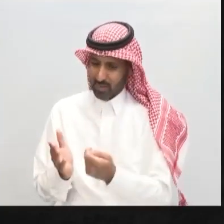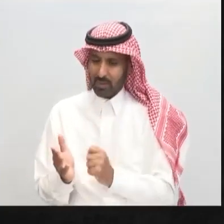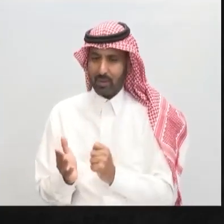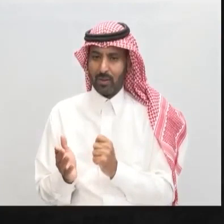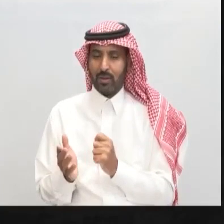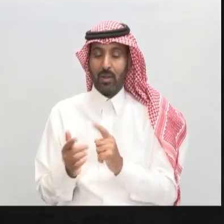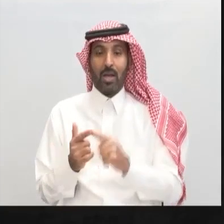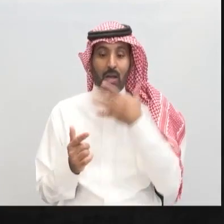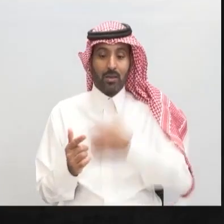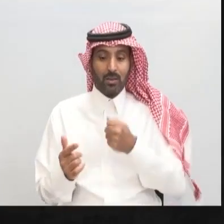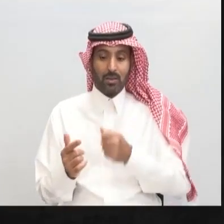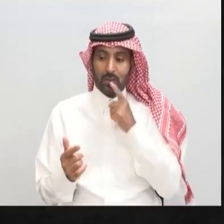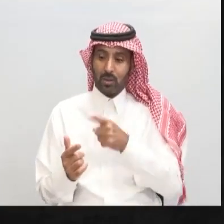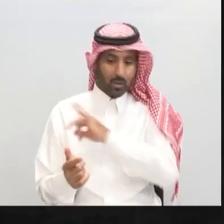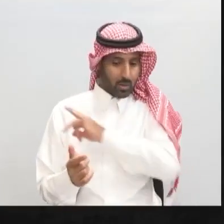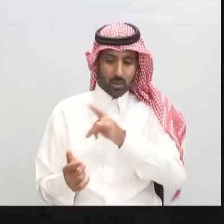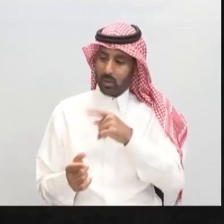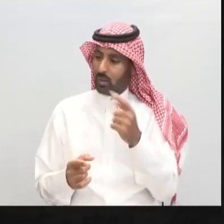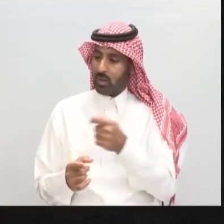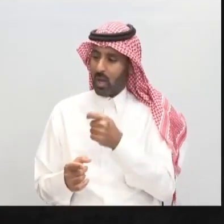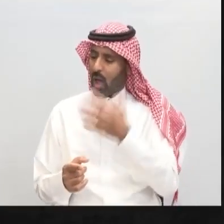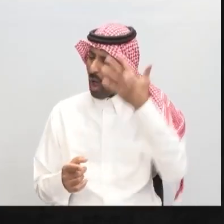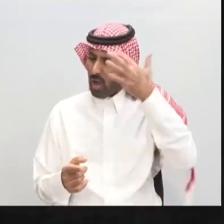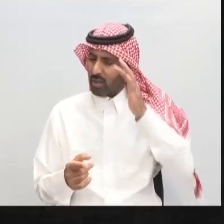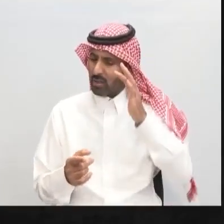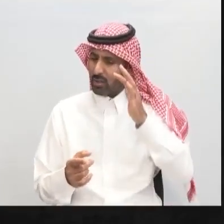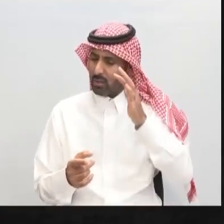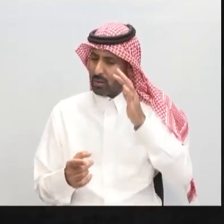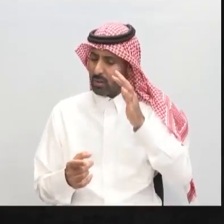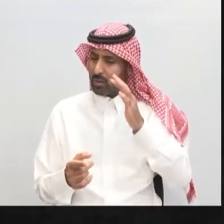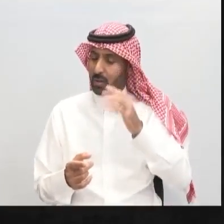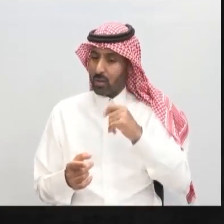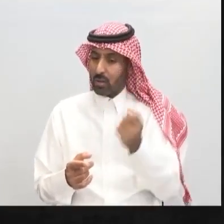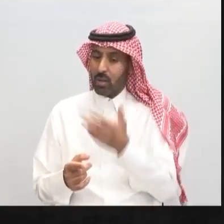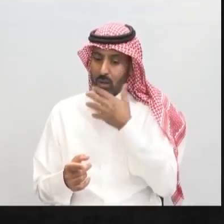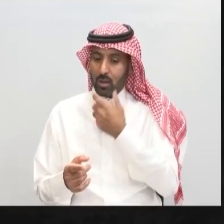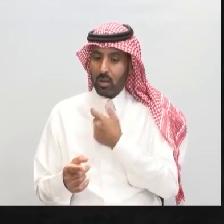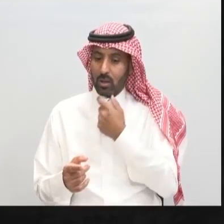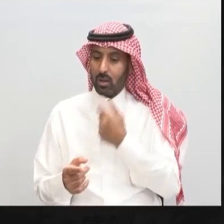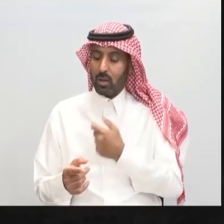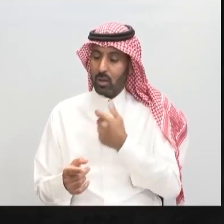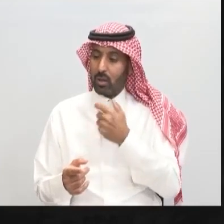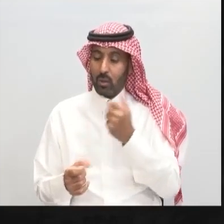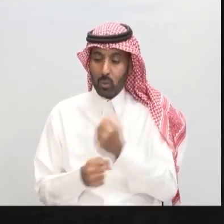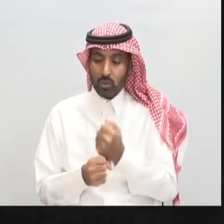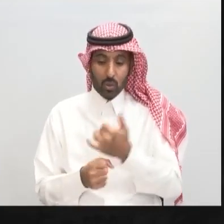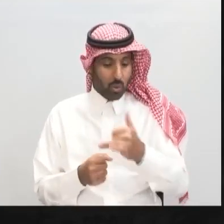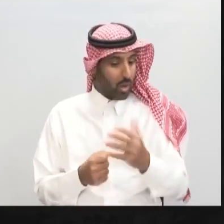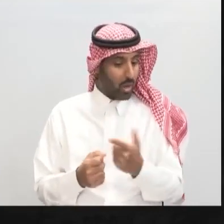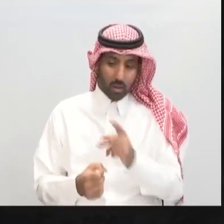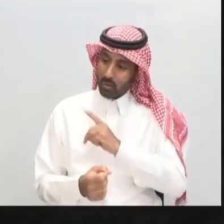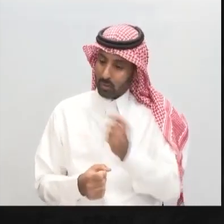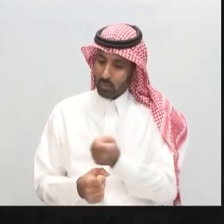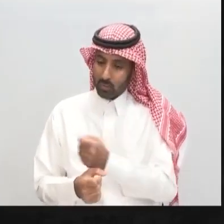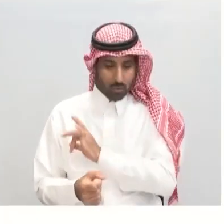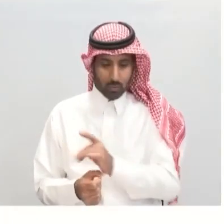نهى عليه الصلاه والسلام عن ماذا عن الكتابه عنه امر اخر ما هو السنه لكن القران لا لذلك قال عليه الصلاه والسلام